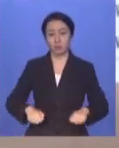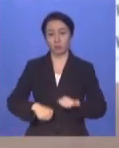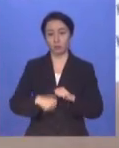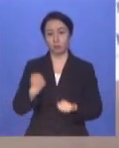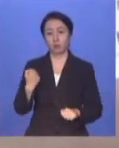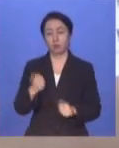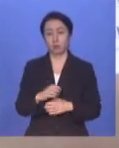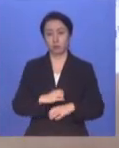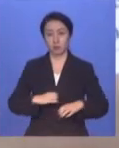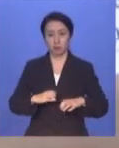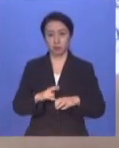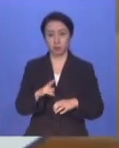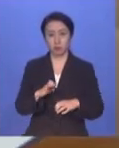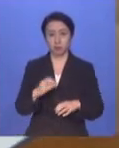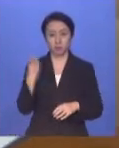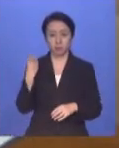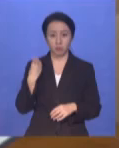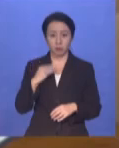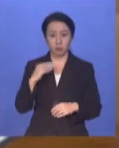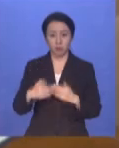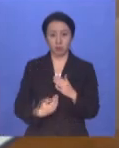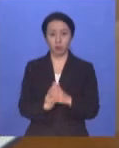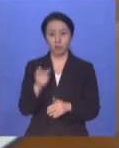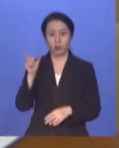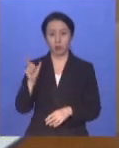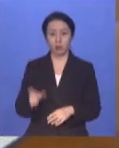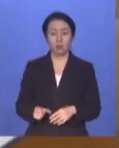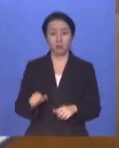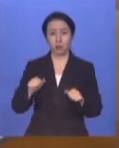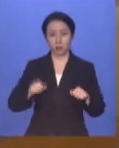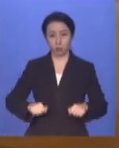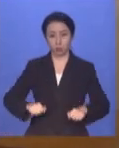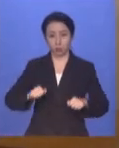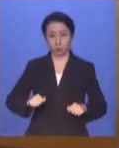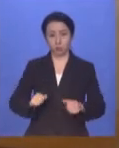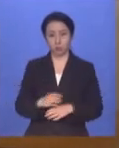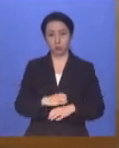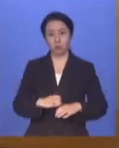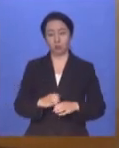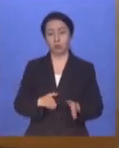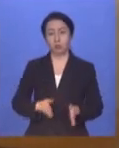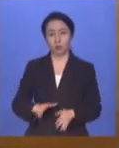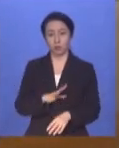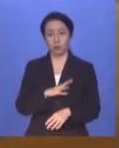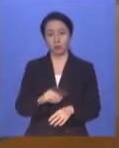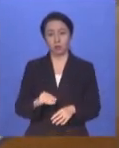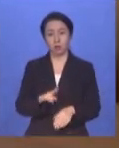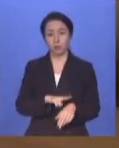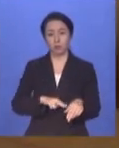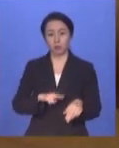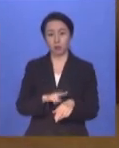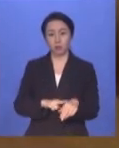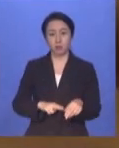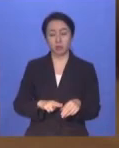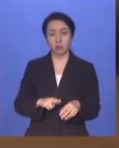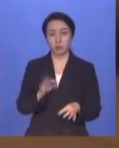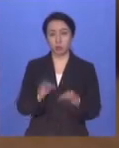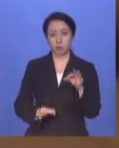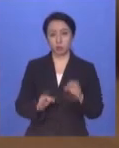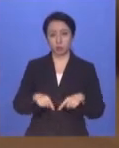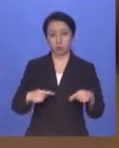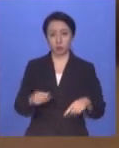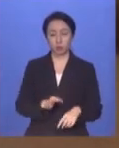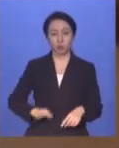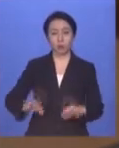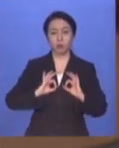туралы істерді тергеу сапасын арттыруды және азаматтардың құқықтарының бұзылуына жол бермеуді талқылаған полицейлер мен судьялардан басқа